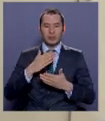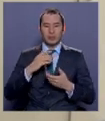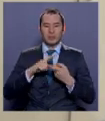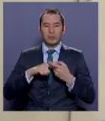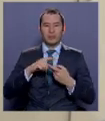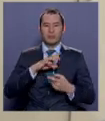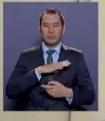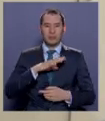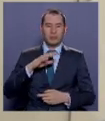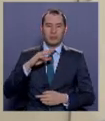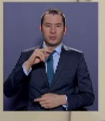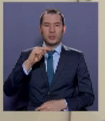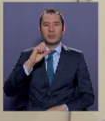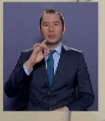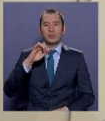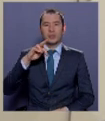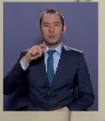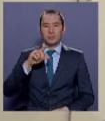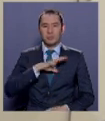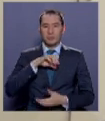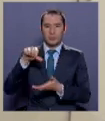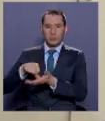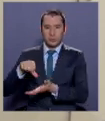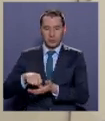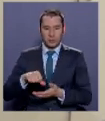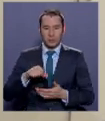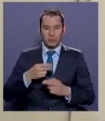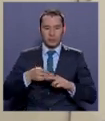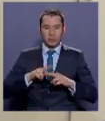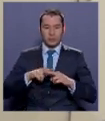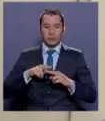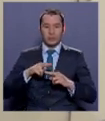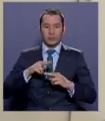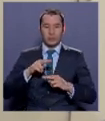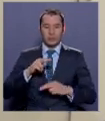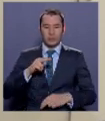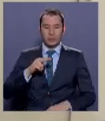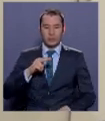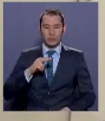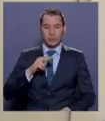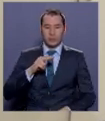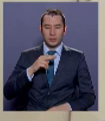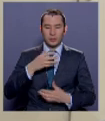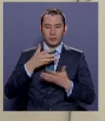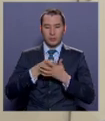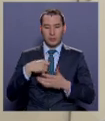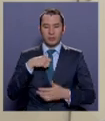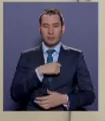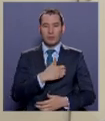katışkan. Ol öte dürüst dep oylaymın, sebebi bul kişiler öz erkimen bargan jok